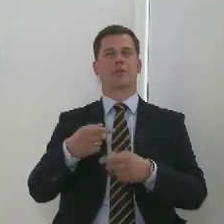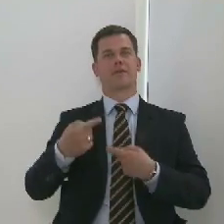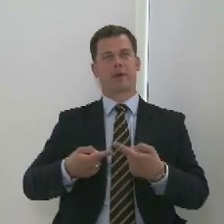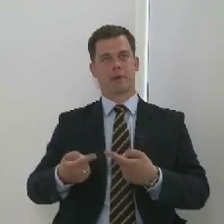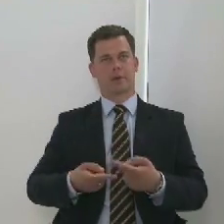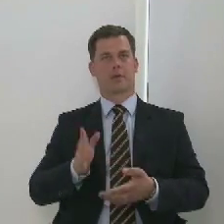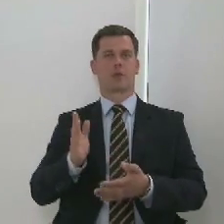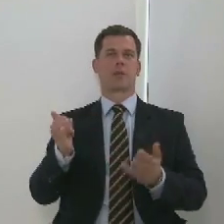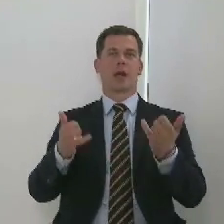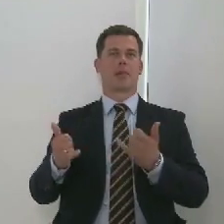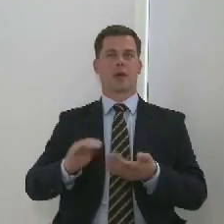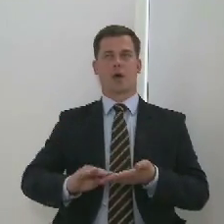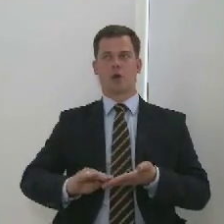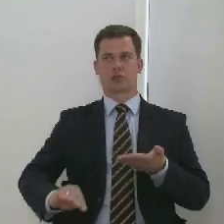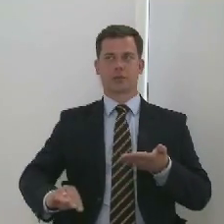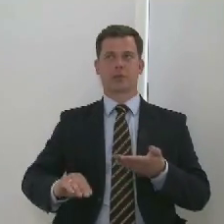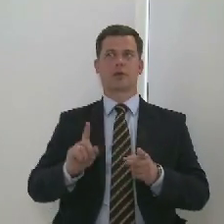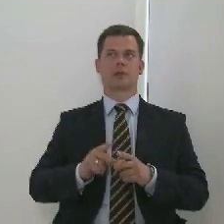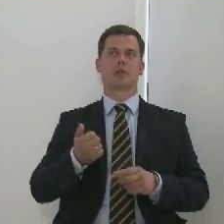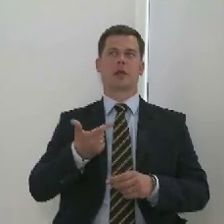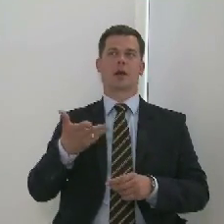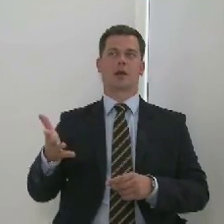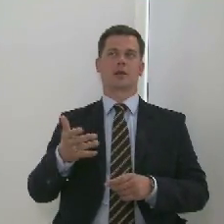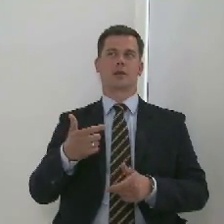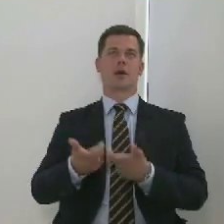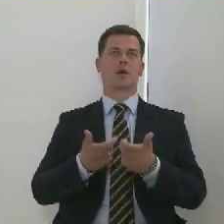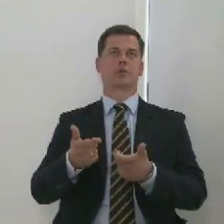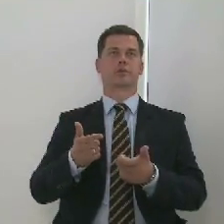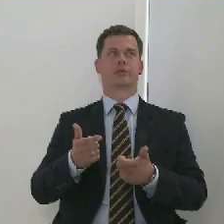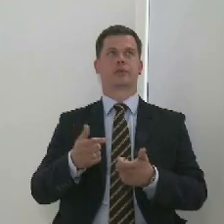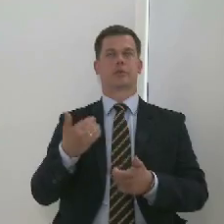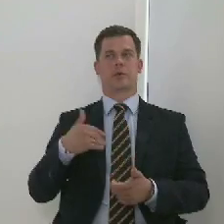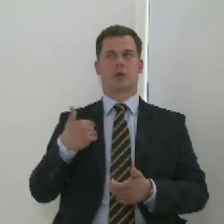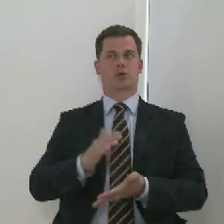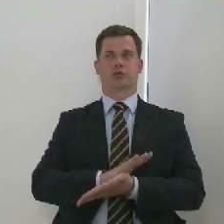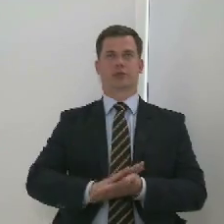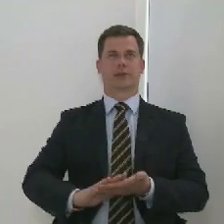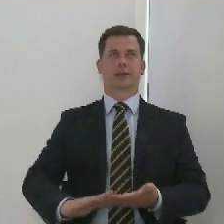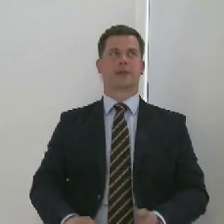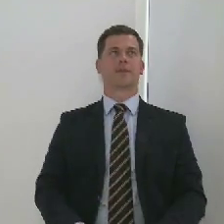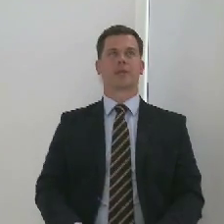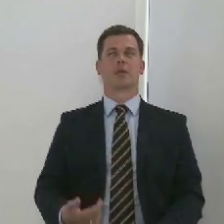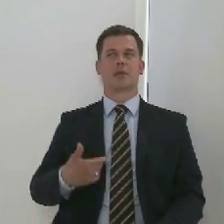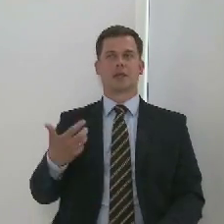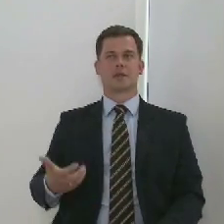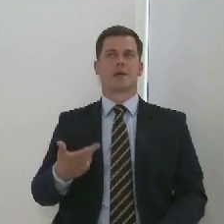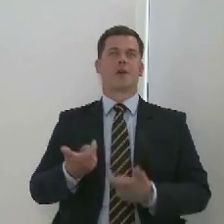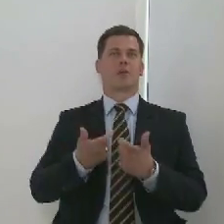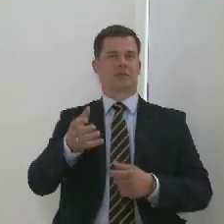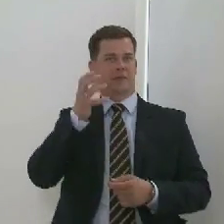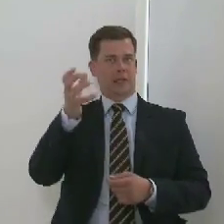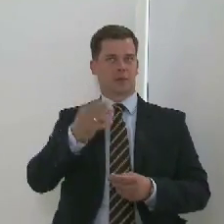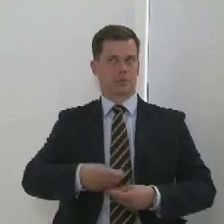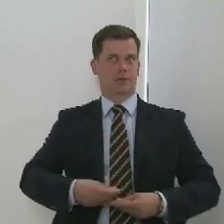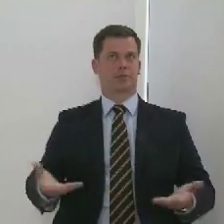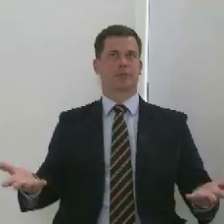filtracji, mechanicznej separacji. W kilku stopniach jesteśmy właśnie w stanie pozyskać białko w czystej postaci. Chcemy generować wiedzę na temat